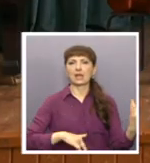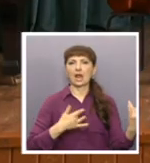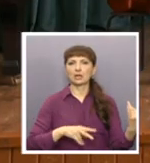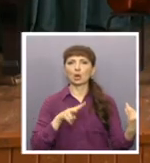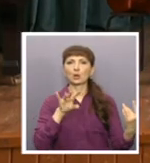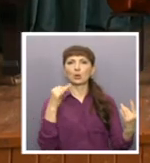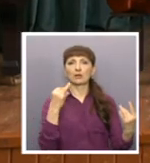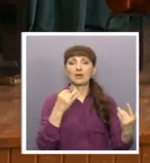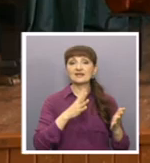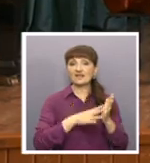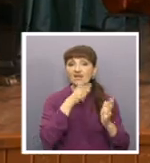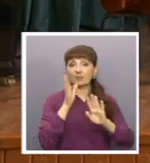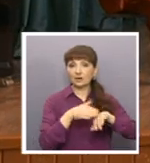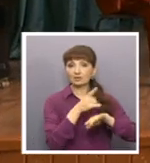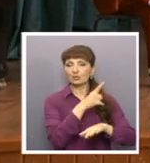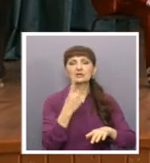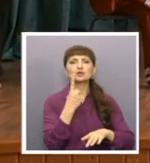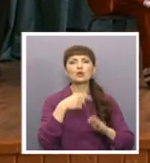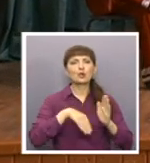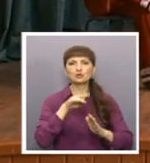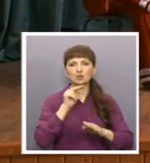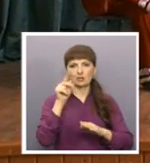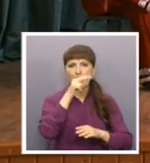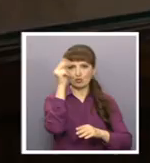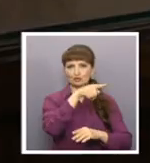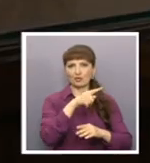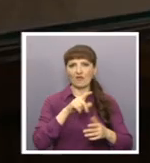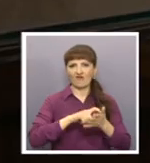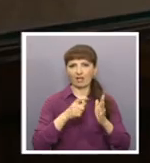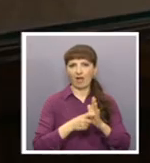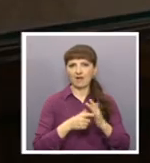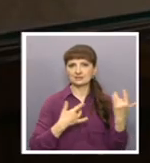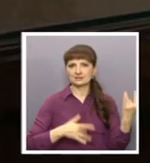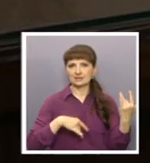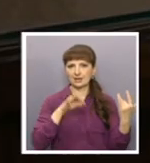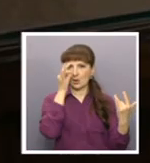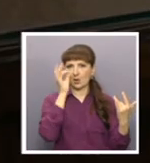вот спустя 9 лет Эрхат – один из лучших учеников в классе.